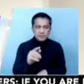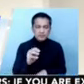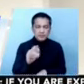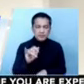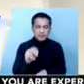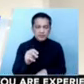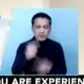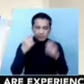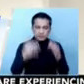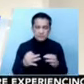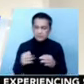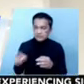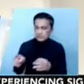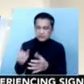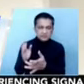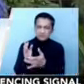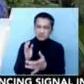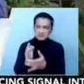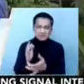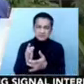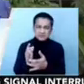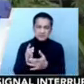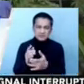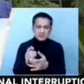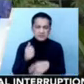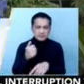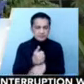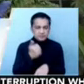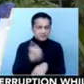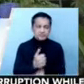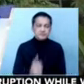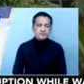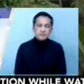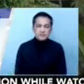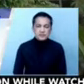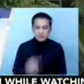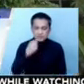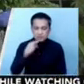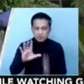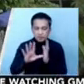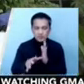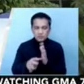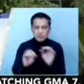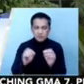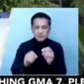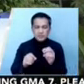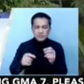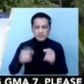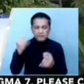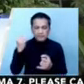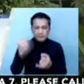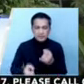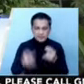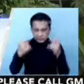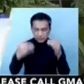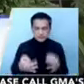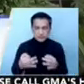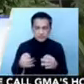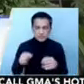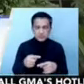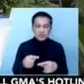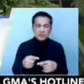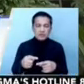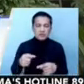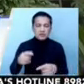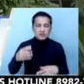mga technicalities na binabato sa kanya. Okay. Sabi ng COMELEC, kung walang final judgment laban dito sa hukuman, walang hadlang sa filing